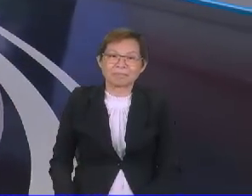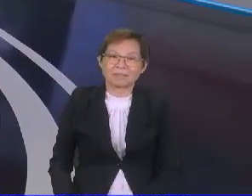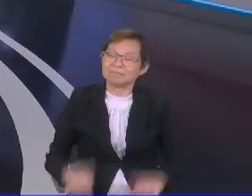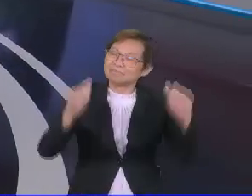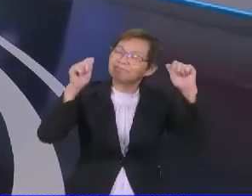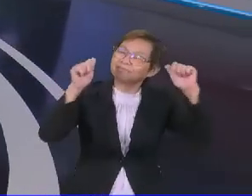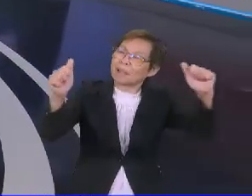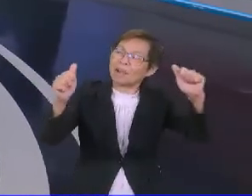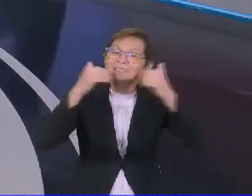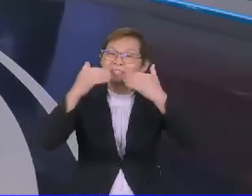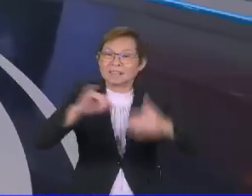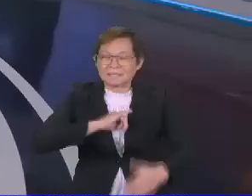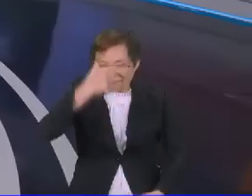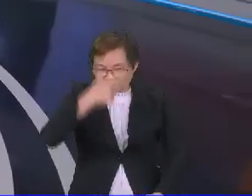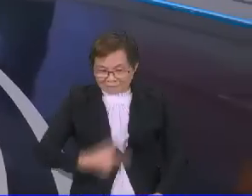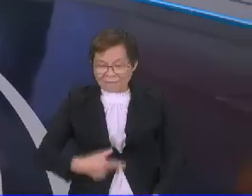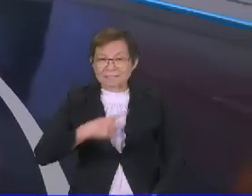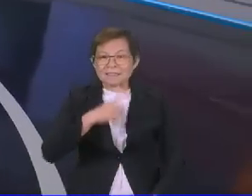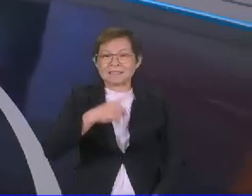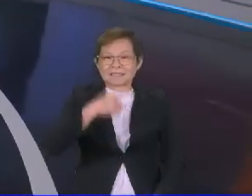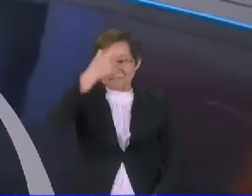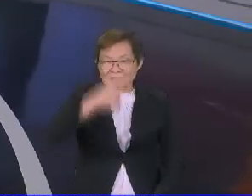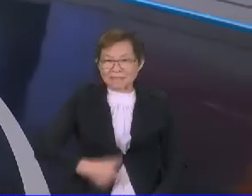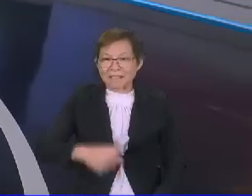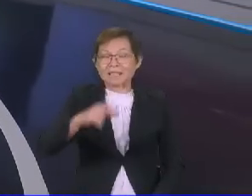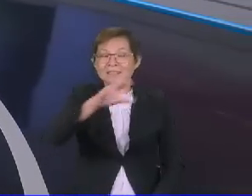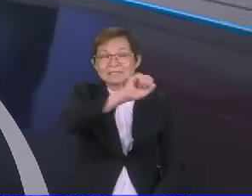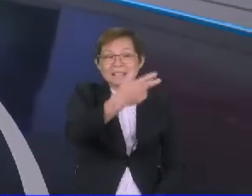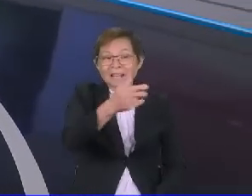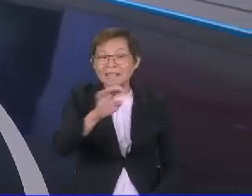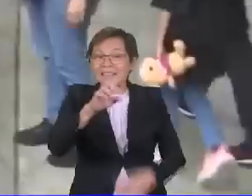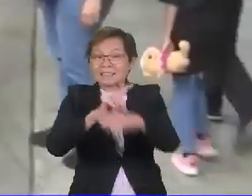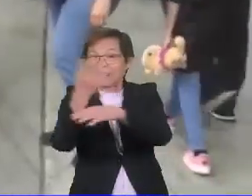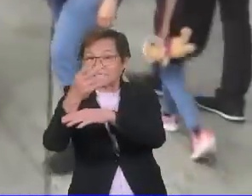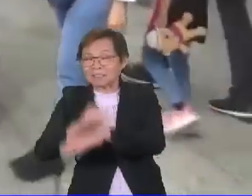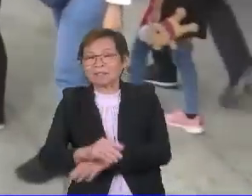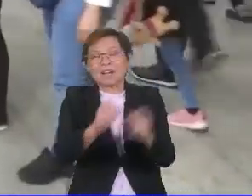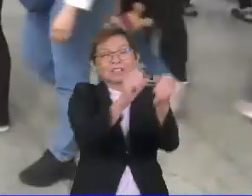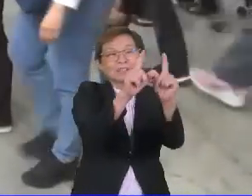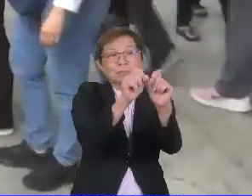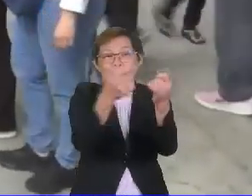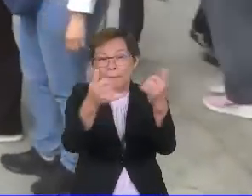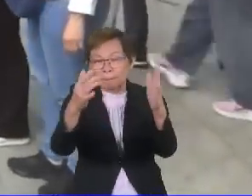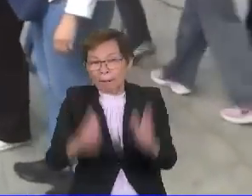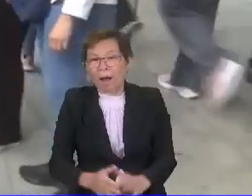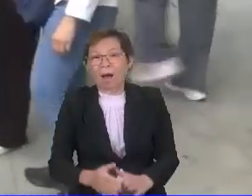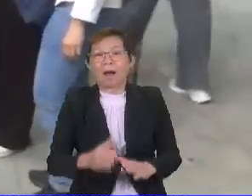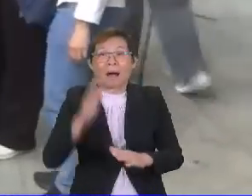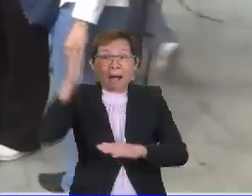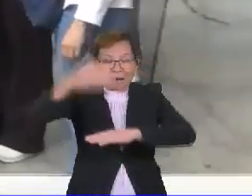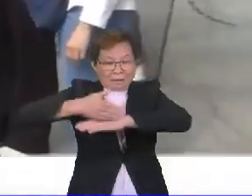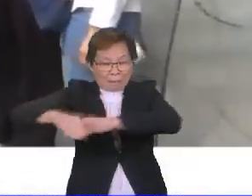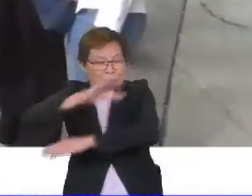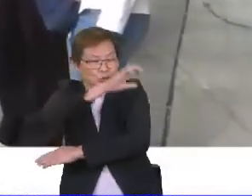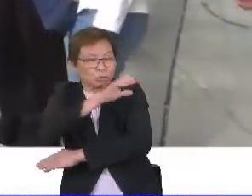Baik terima kasih saya di angkasa Puri kesebelasan utama yang bakal di turunkan jurnate